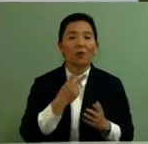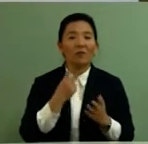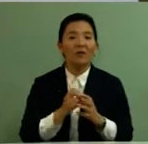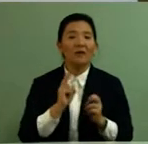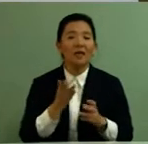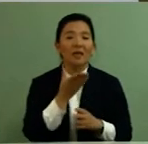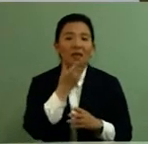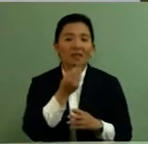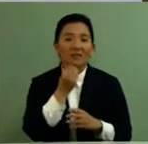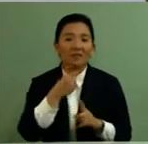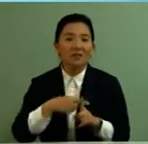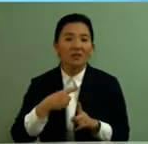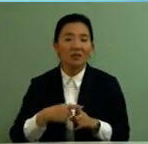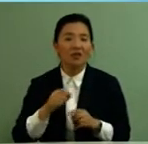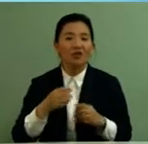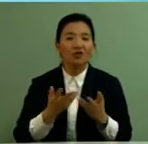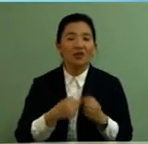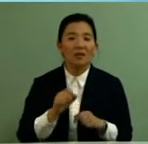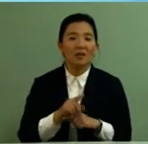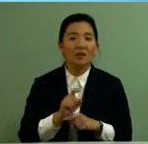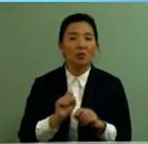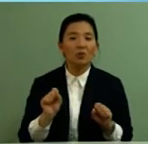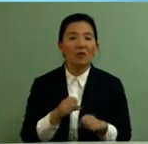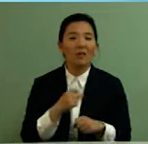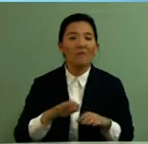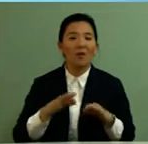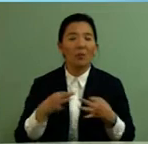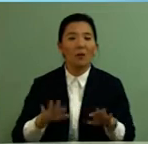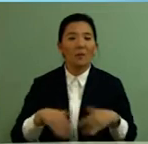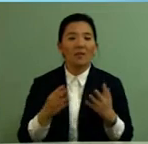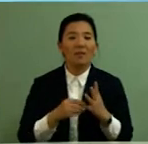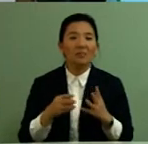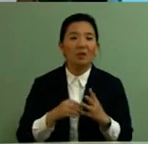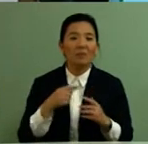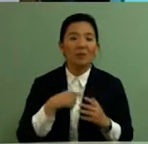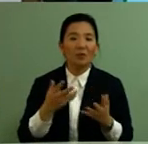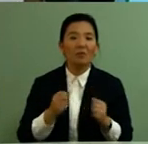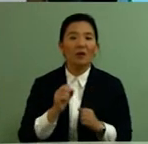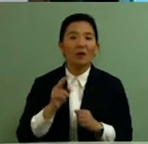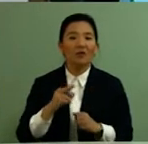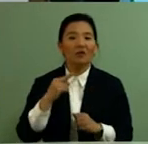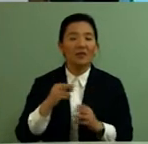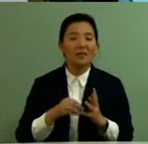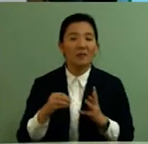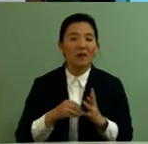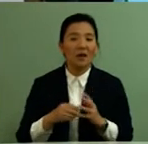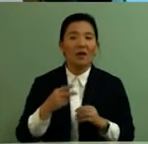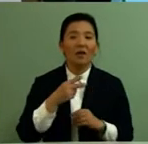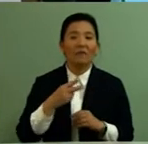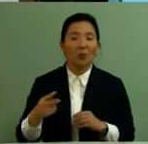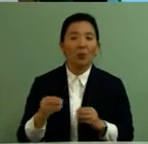все складывается решение задач. Ускорение свободного падения на Земле мы принимаем как g Земли